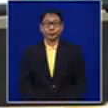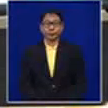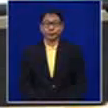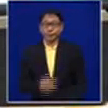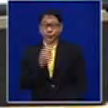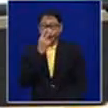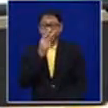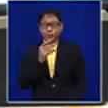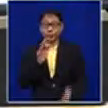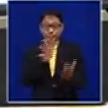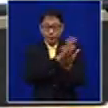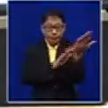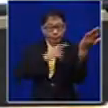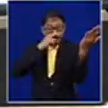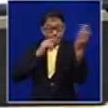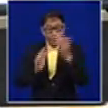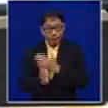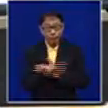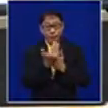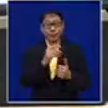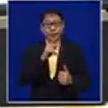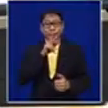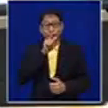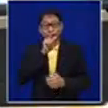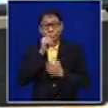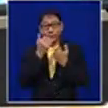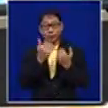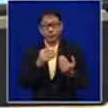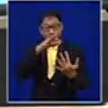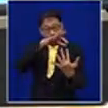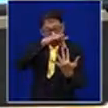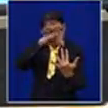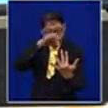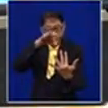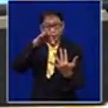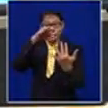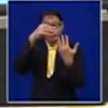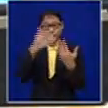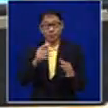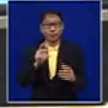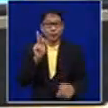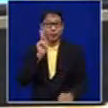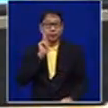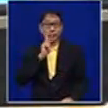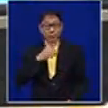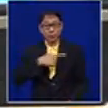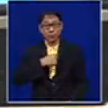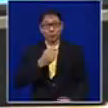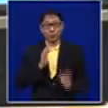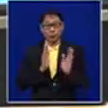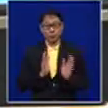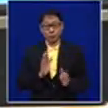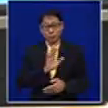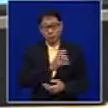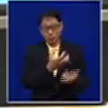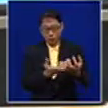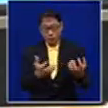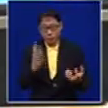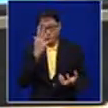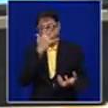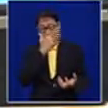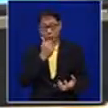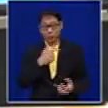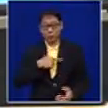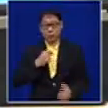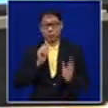ับมาติดตามภูมิภาคยามเช้านะต้องบอกว่าข่าวเช้าวันนี้เนี่ยดิฉันคัดสรรมาเลยเพราะว่าคุณกลองแก้วเป็นคนชอบของสวยๆงามๆแล้วก็ชอบดูคน